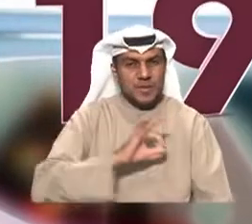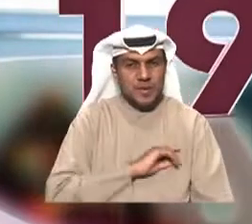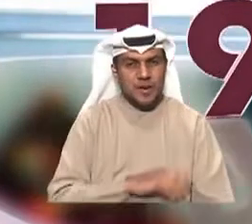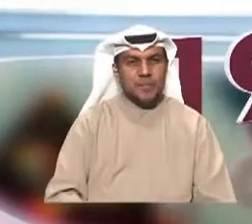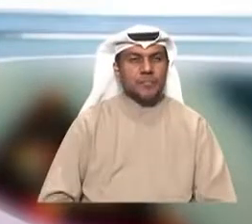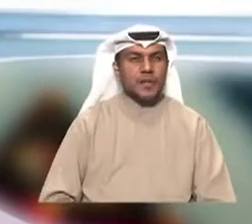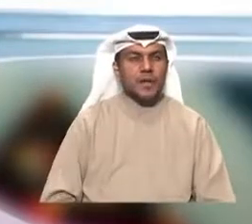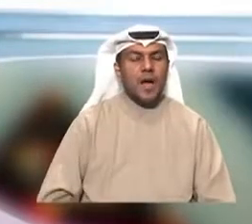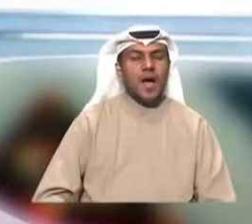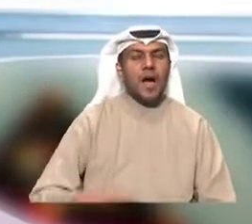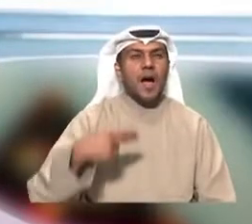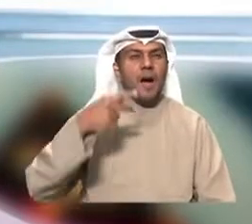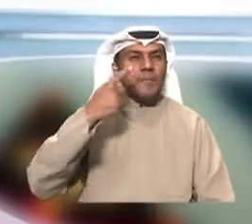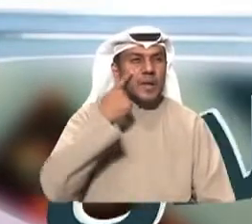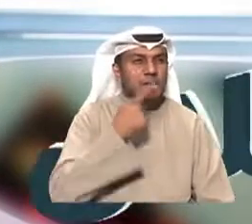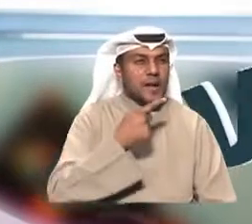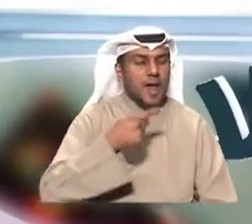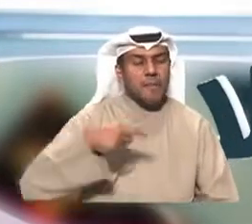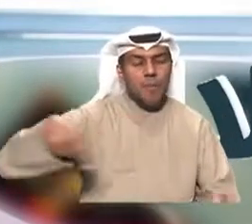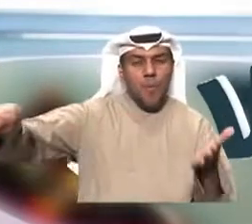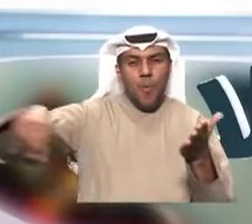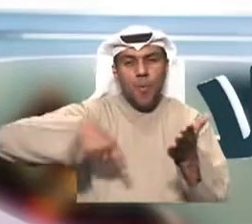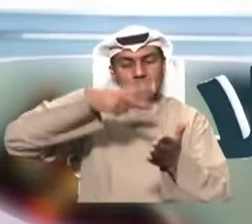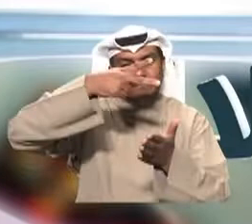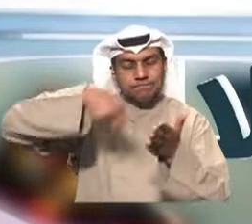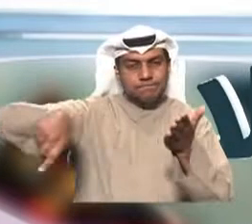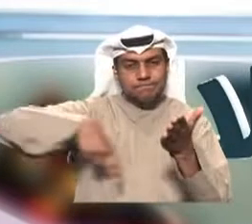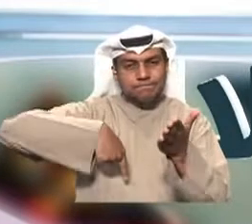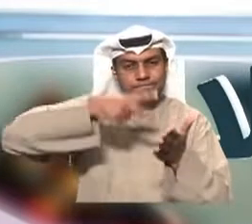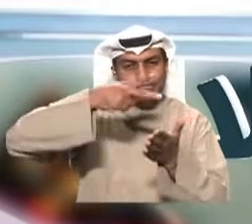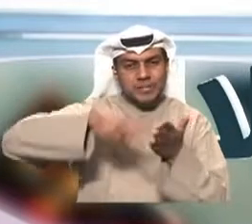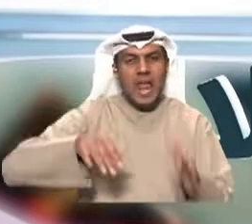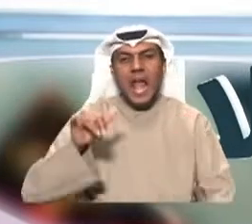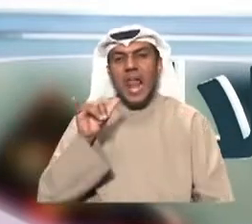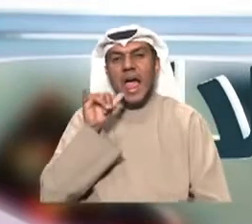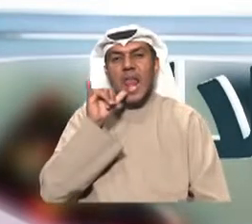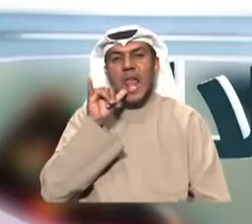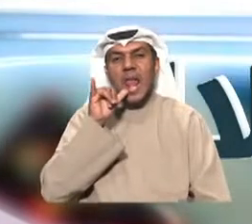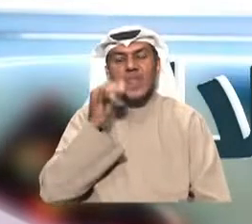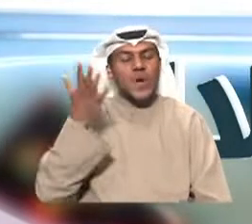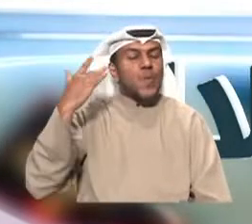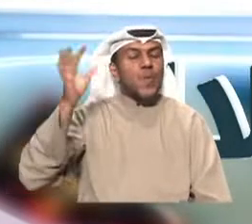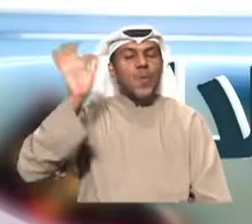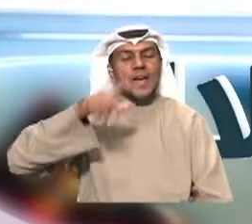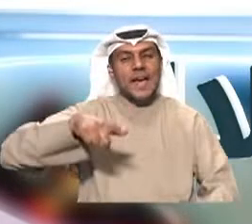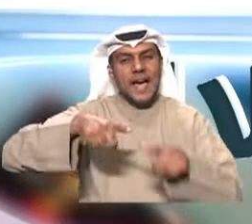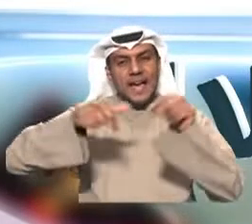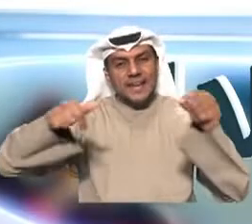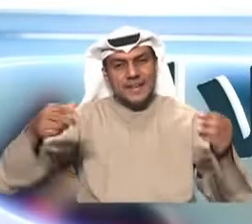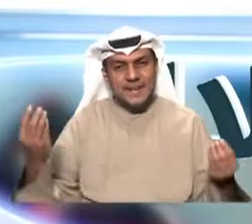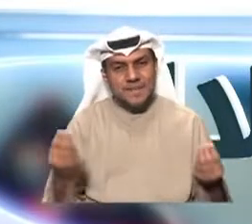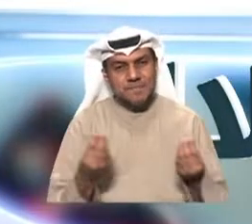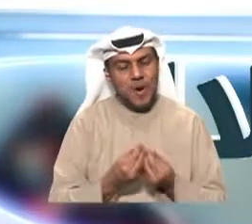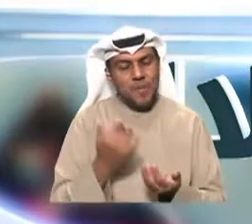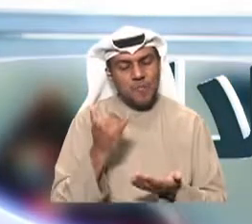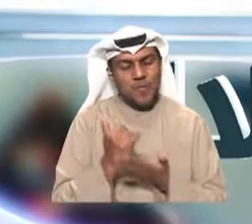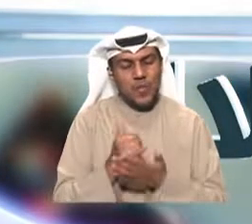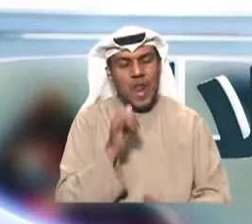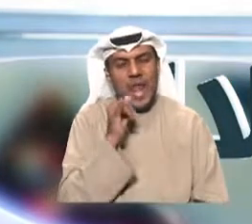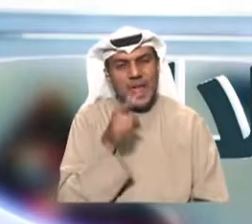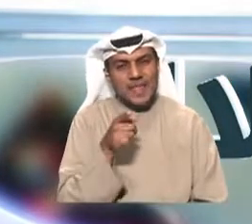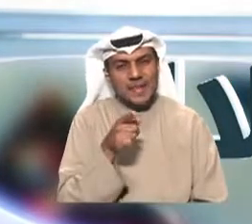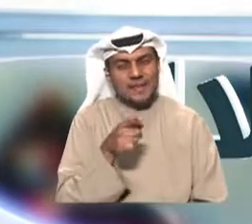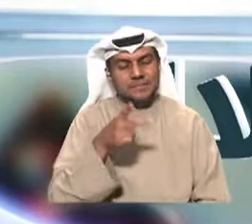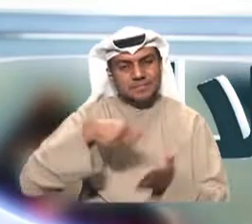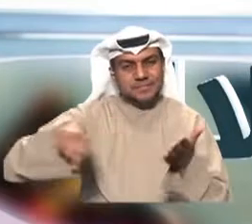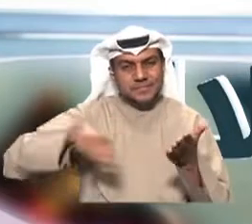11 للكويت وثيقة الاستقلال مع المندوب السامي البريطاني في الخليج العربي السير جورج ميدلتون نيابة عن